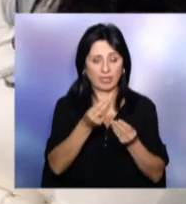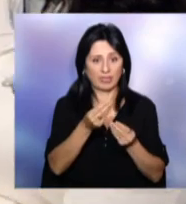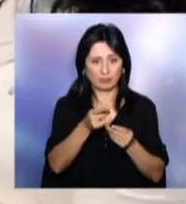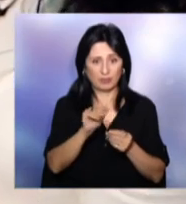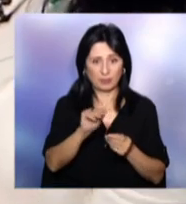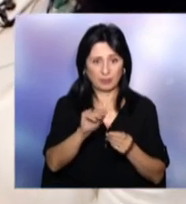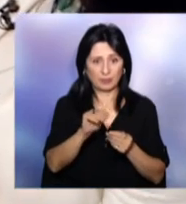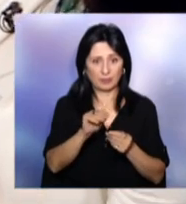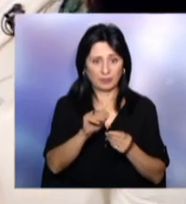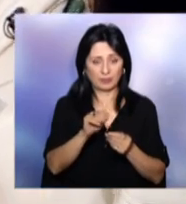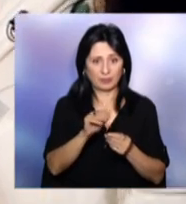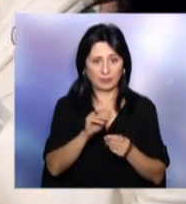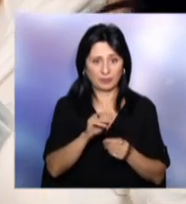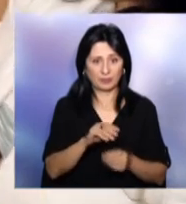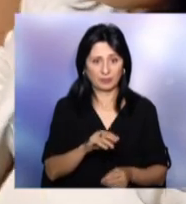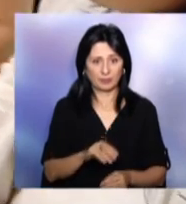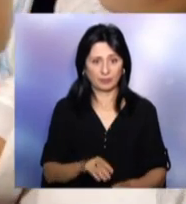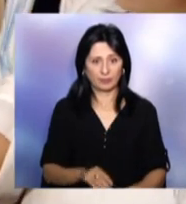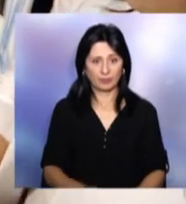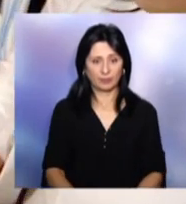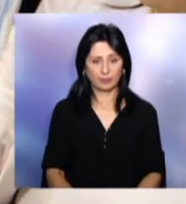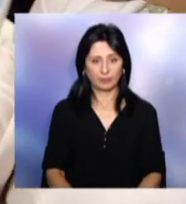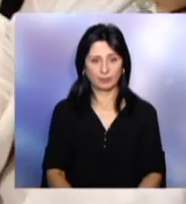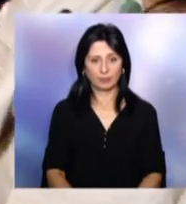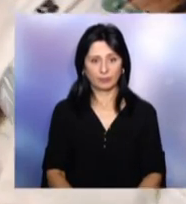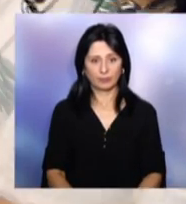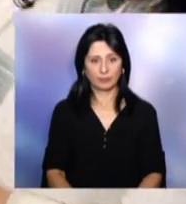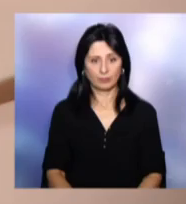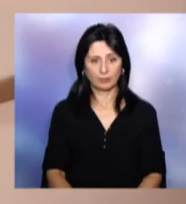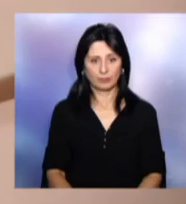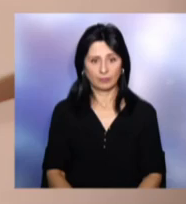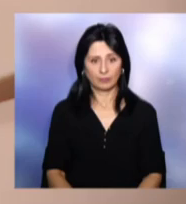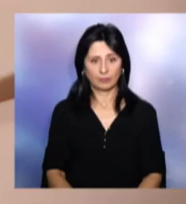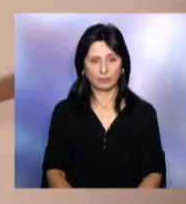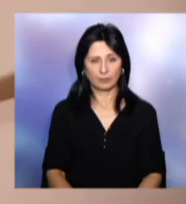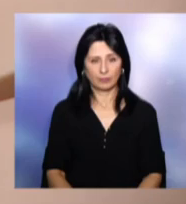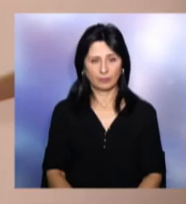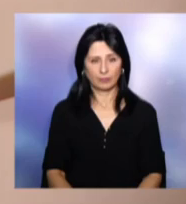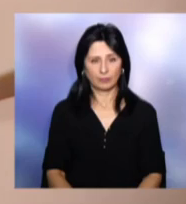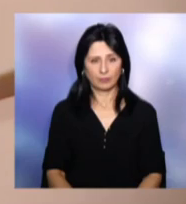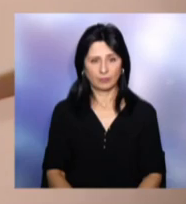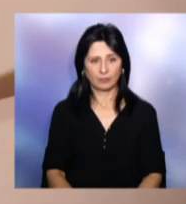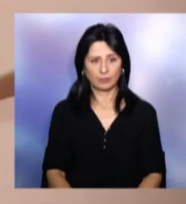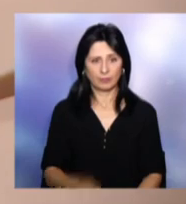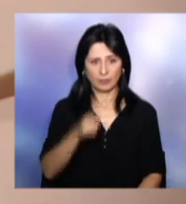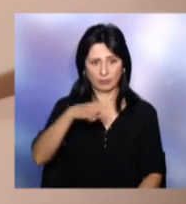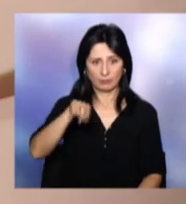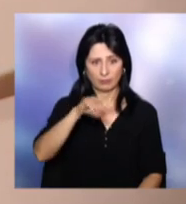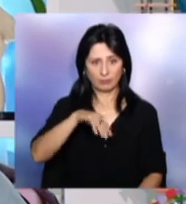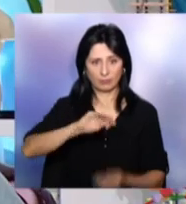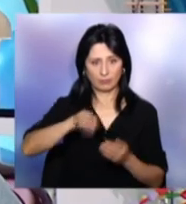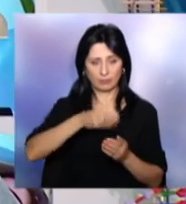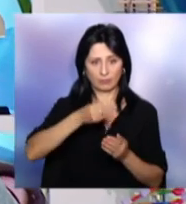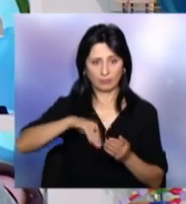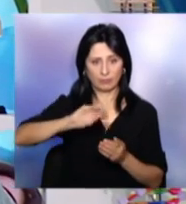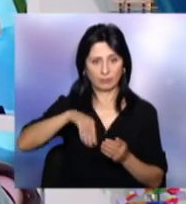დასველებას და ასეთი მოძრაობით ვახდენთ მის წრიულად